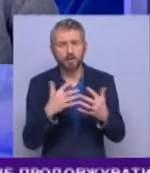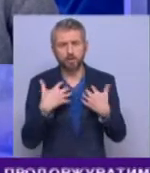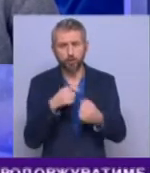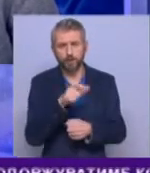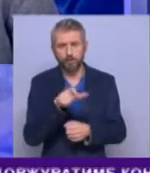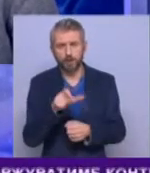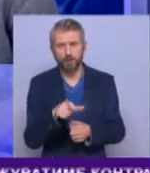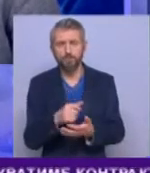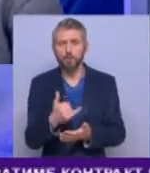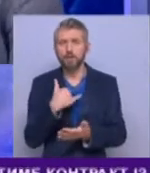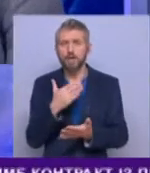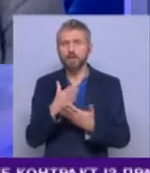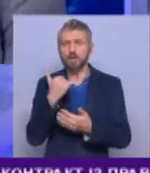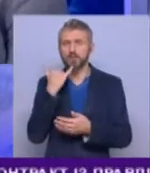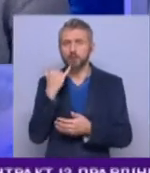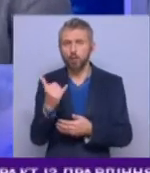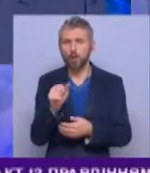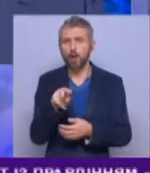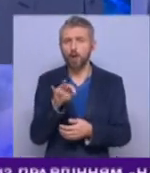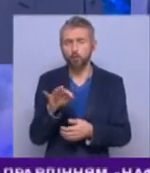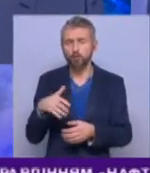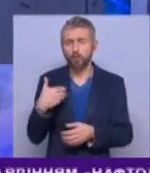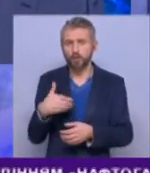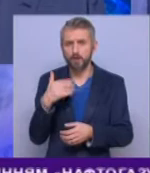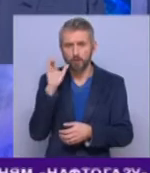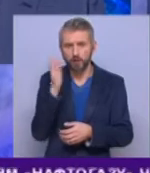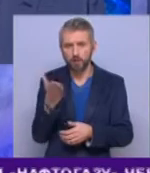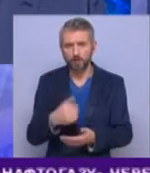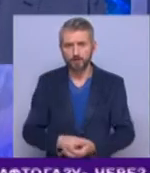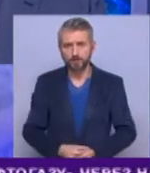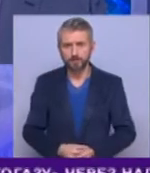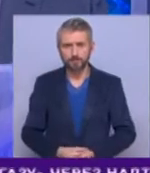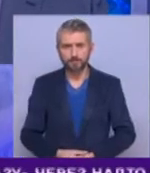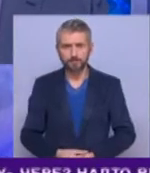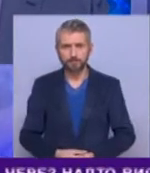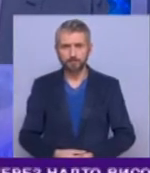здоров'я людей, тому що... У нас є дзвінок на цей момент. Алло, добрий вечір, ми вас слухаємо уважно. Алло.